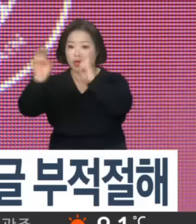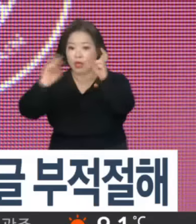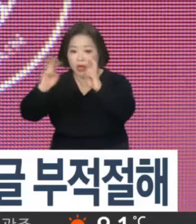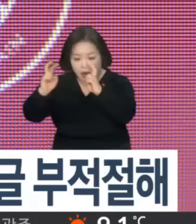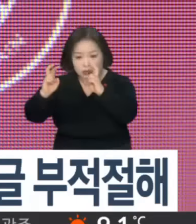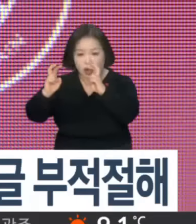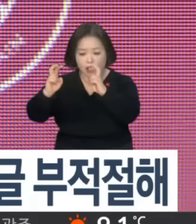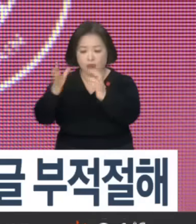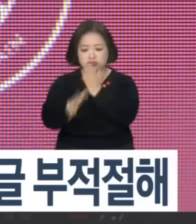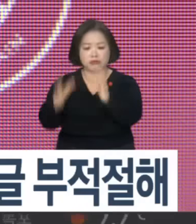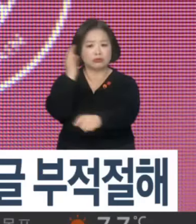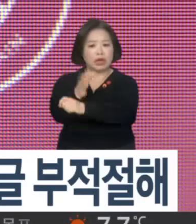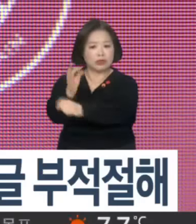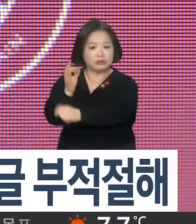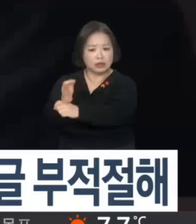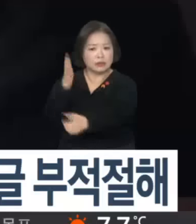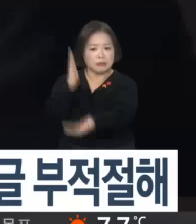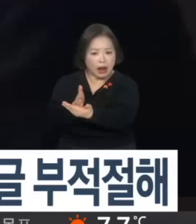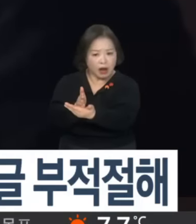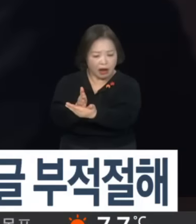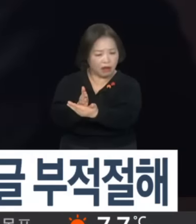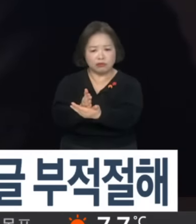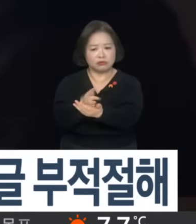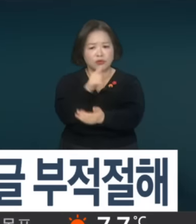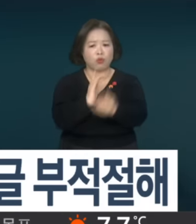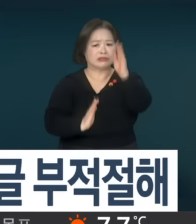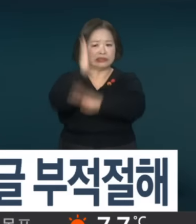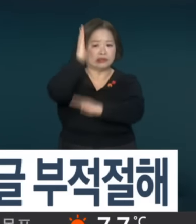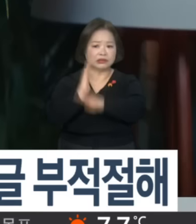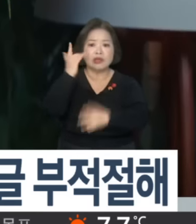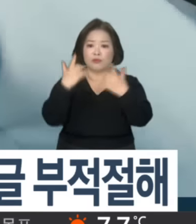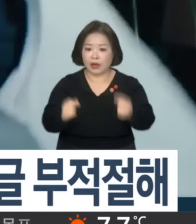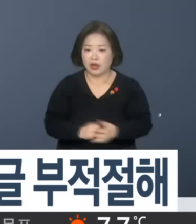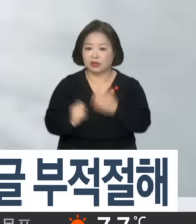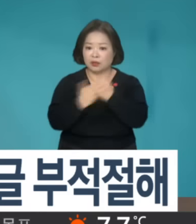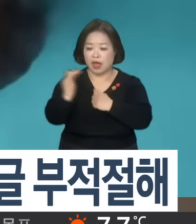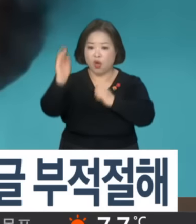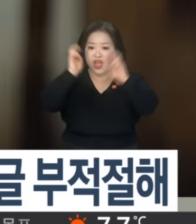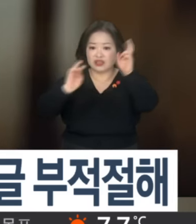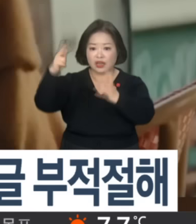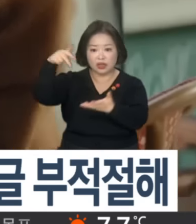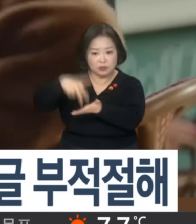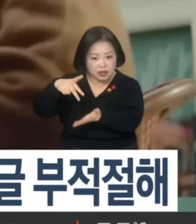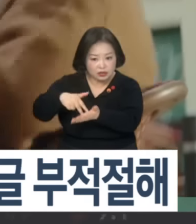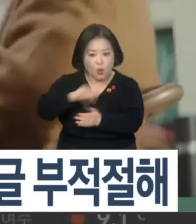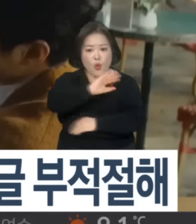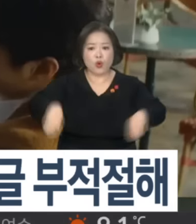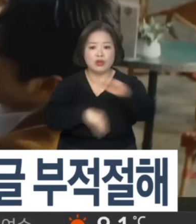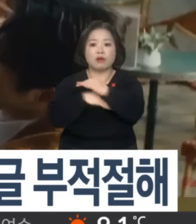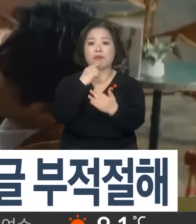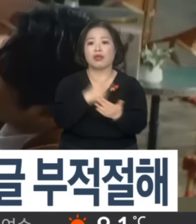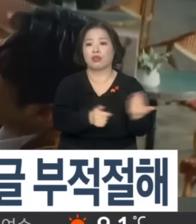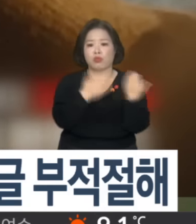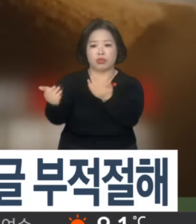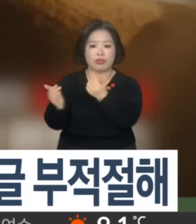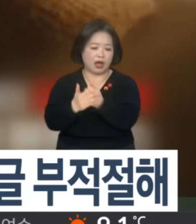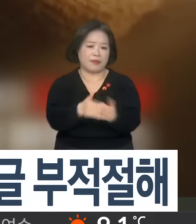보면 이들 기업도 피해자일 수 있는데 해당 기업의 SNS 악성 댓글을 남기는 것은 기업 활동에 악영향을 줄 수 있기